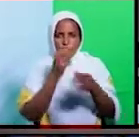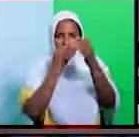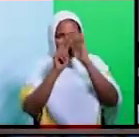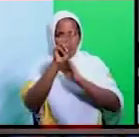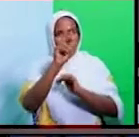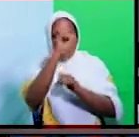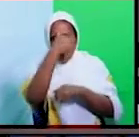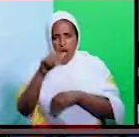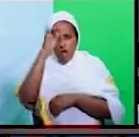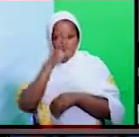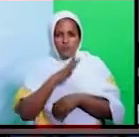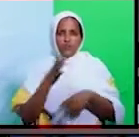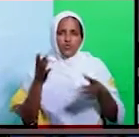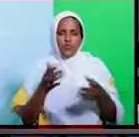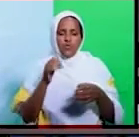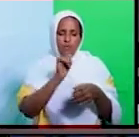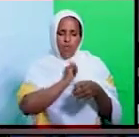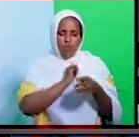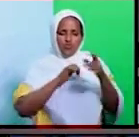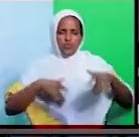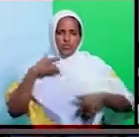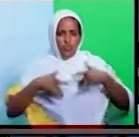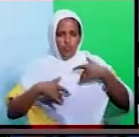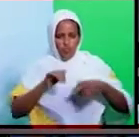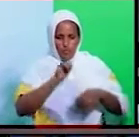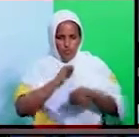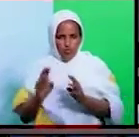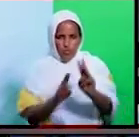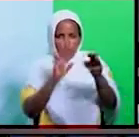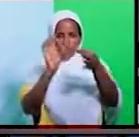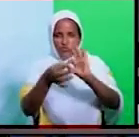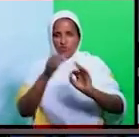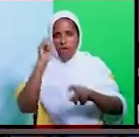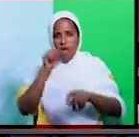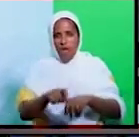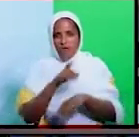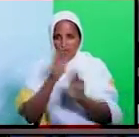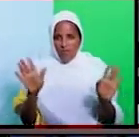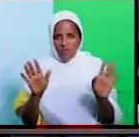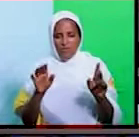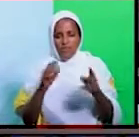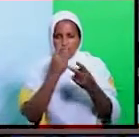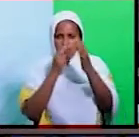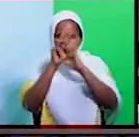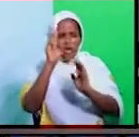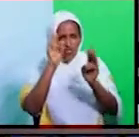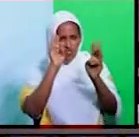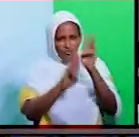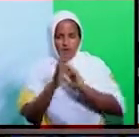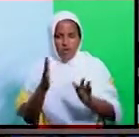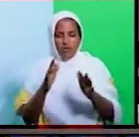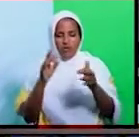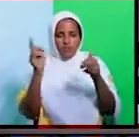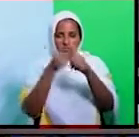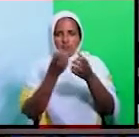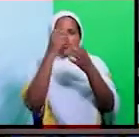አይሁድ አንድ ብሂል ነበራቸው። ከመጽሐፍት ውስጥ ገብተው የማይቆጠሩ ነገሮችን መጽሐፍ ውስጥ ማስገባት